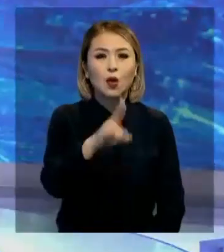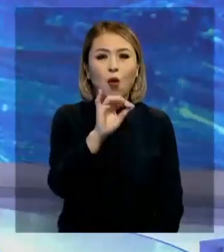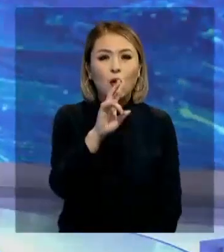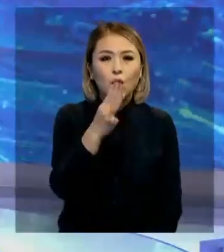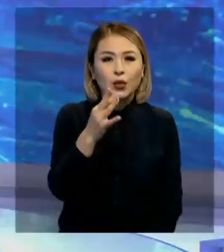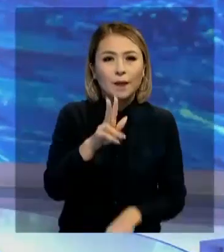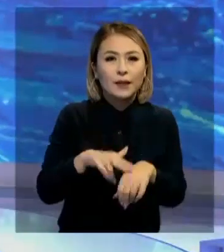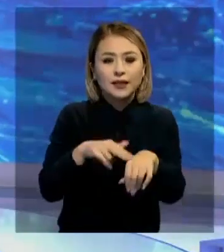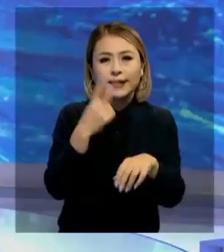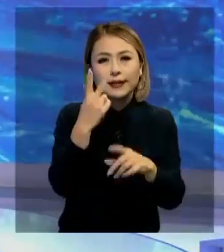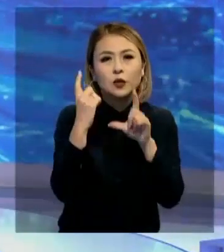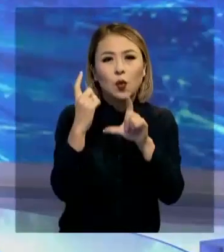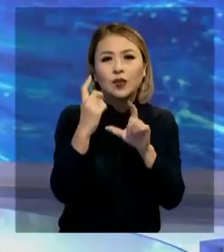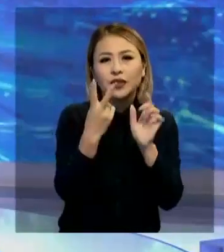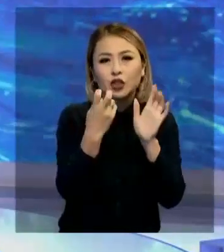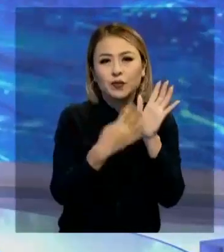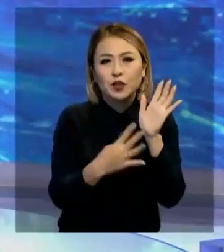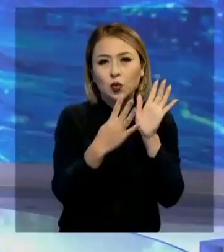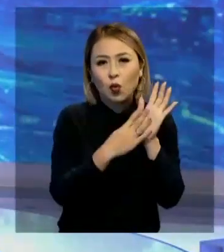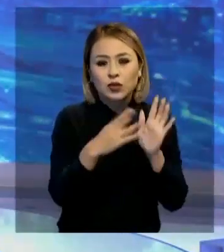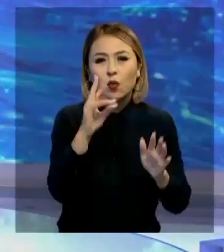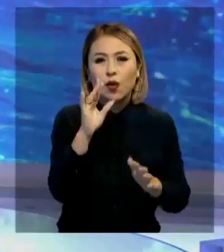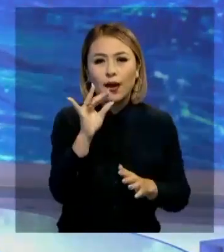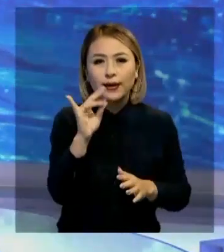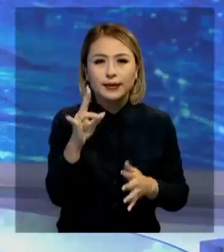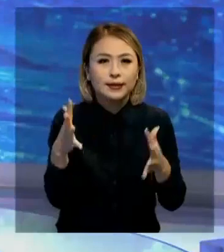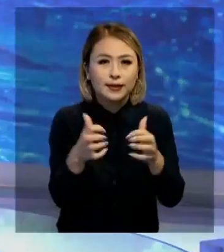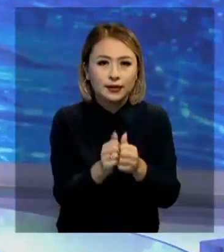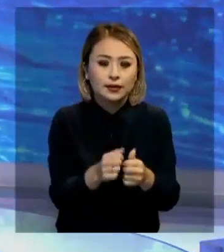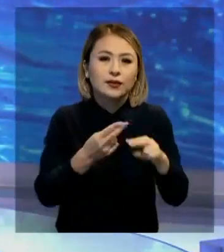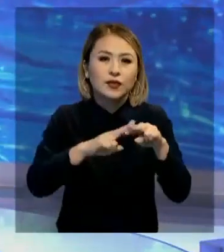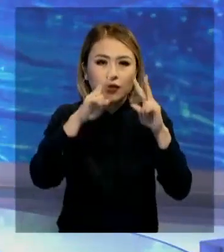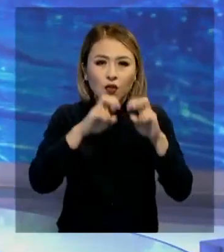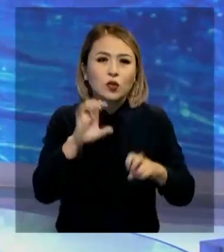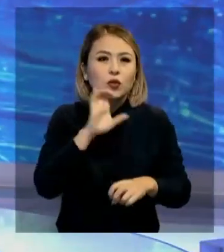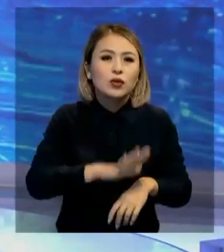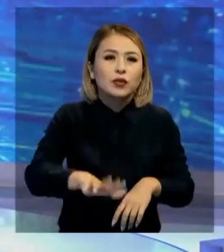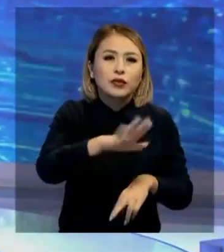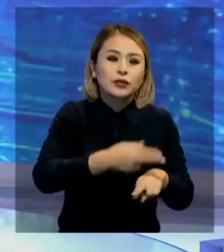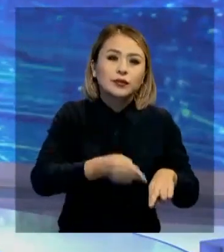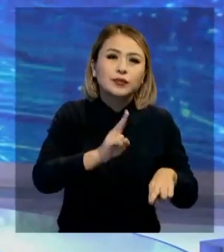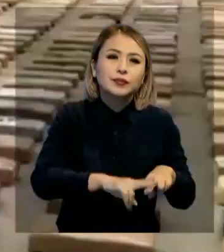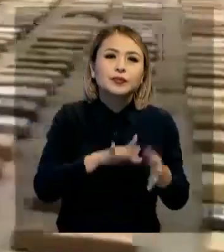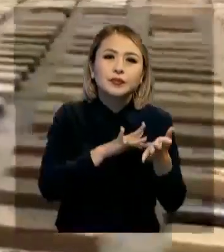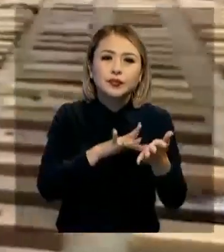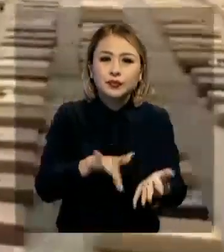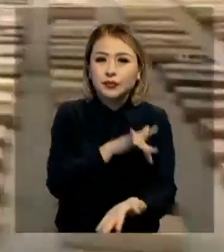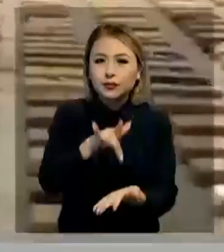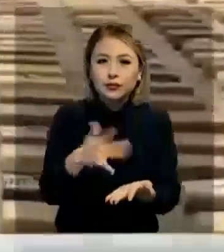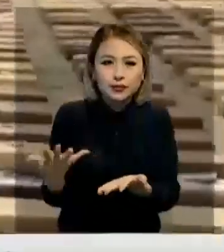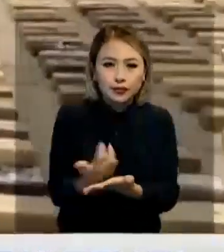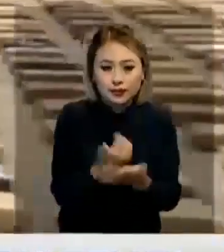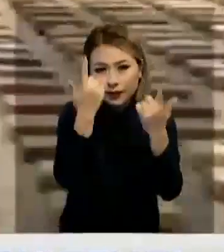Колумбия полициясы 2 тонна 279 келі кокаин тәркіледі. Есірті елдің солтүстігіндегі туристік қалада табылған. Белгі